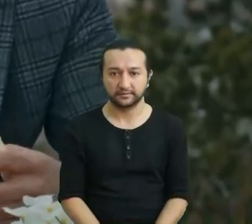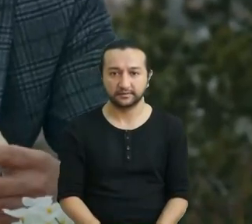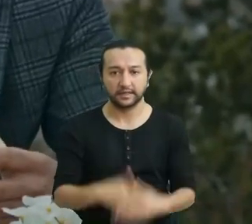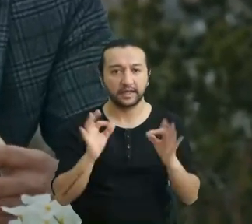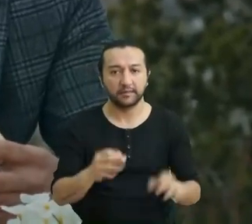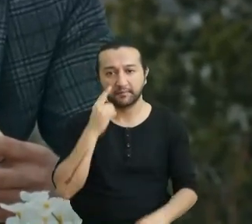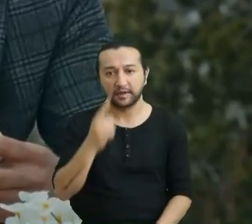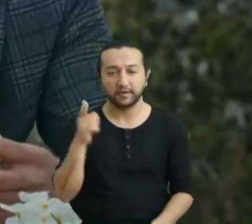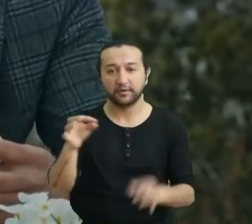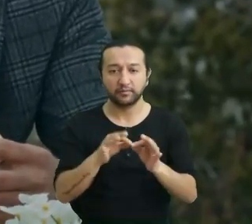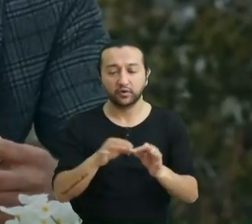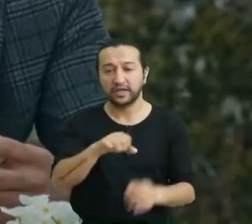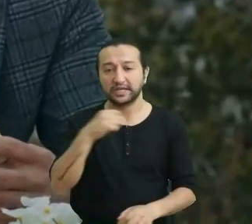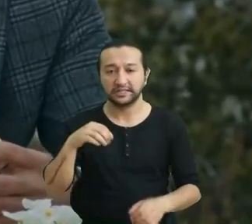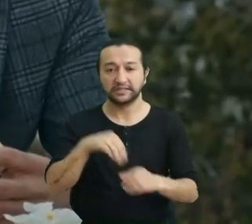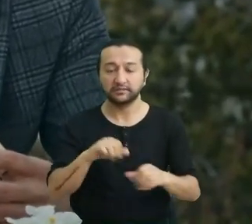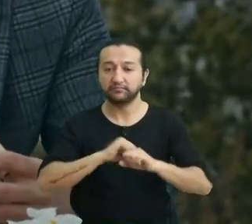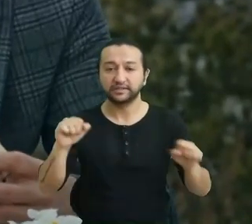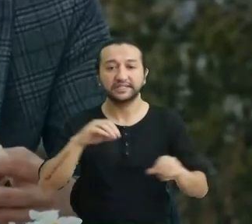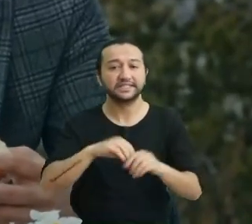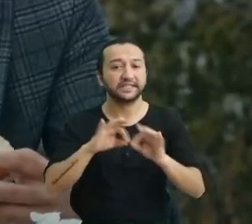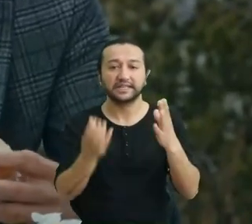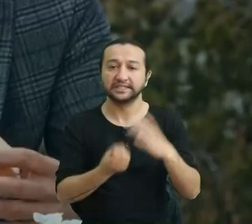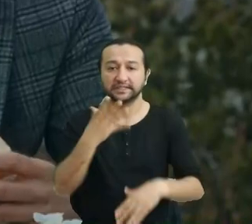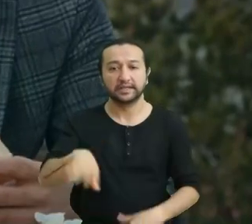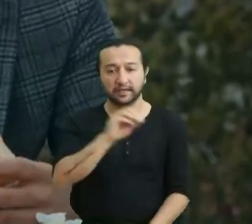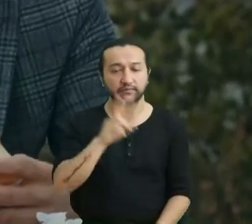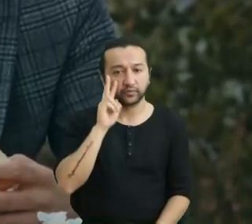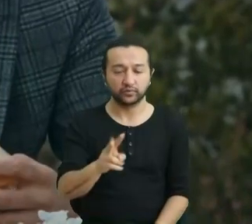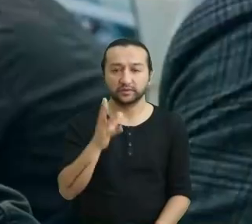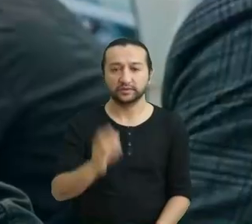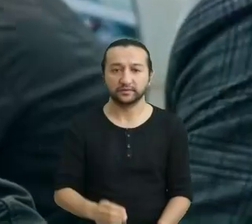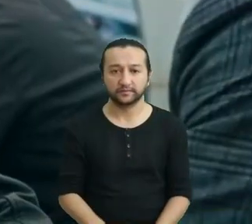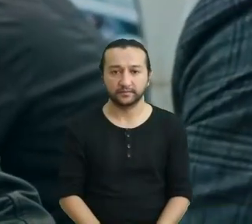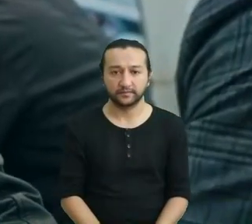Hem bakalım Birol'un kasasını patlatınca içinden neler dökülecek. Hep beraber göreceğiz.